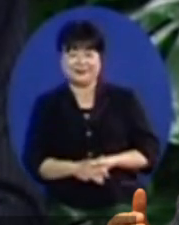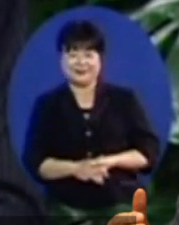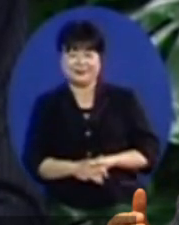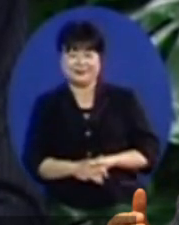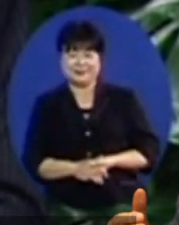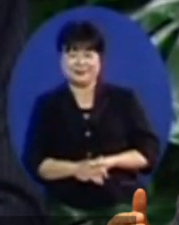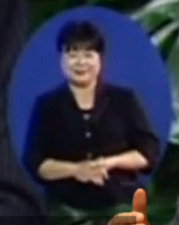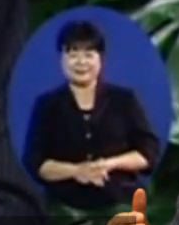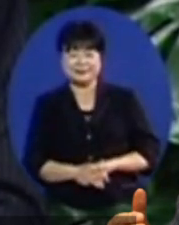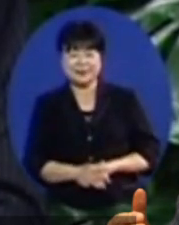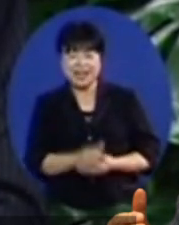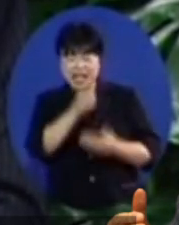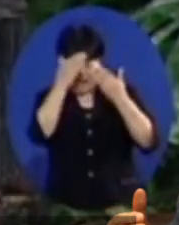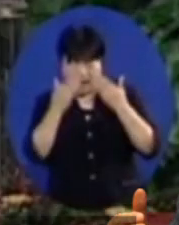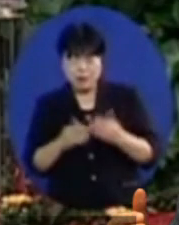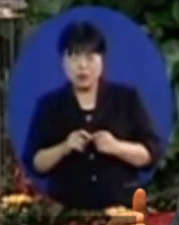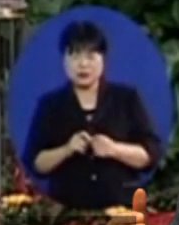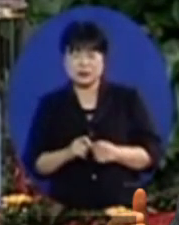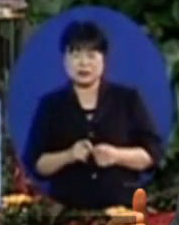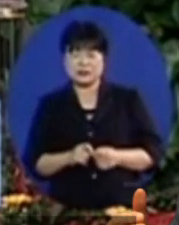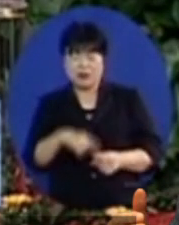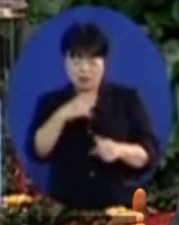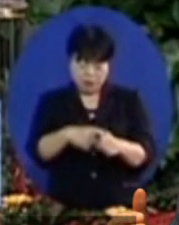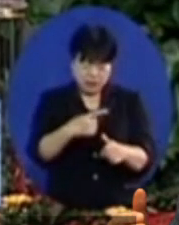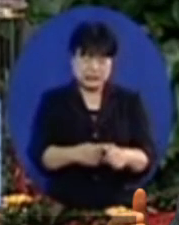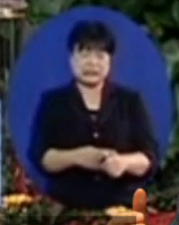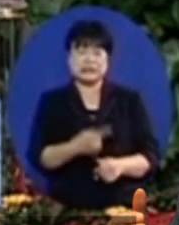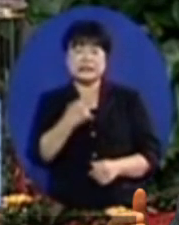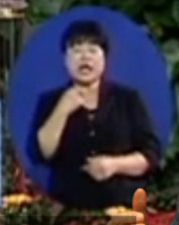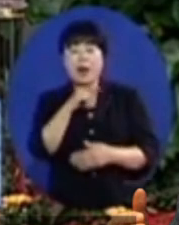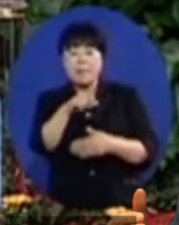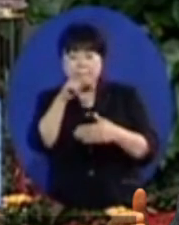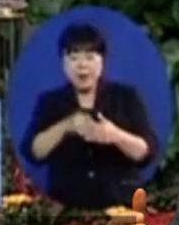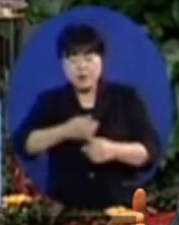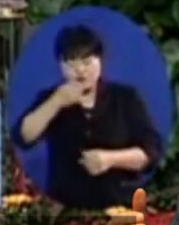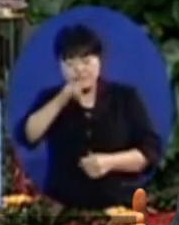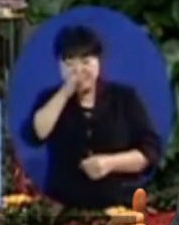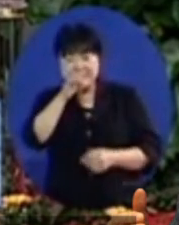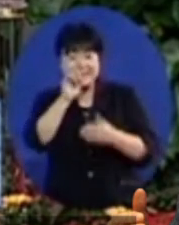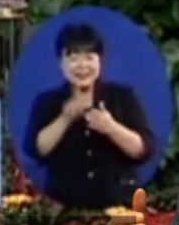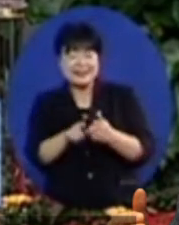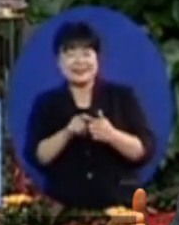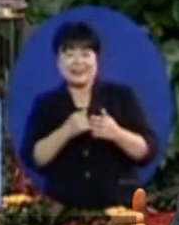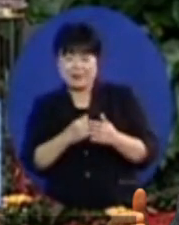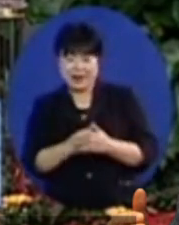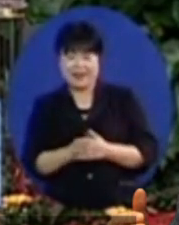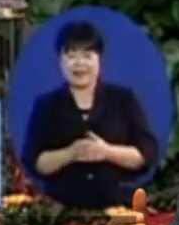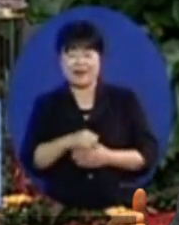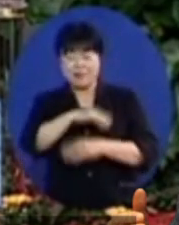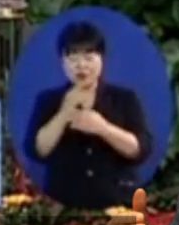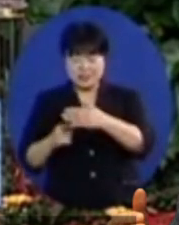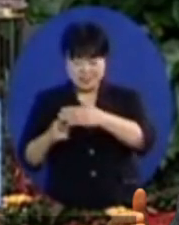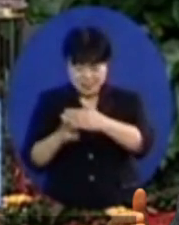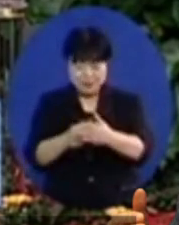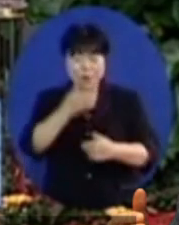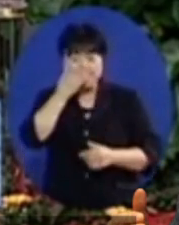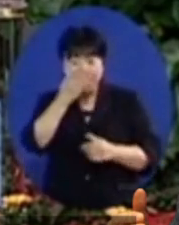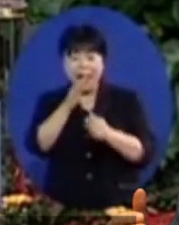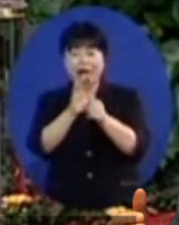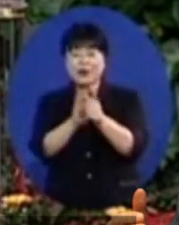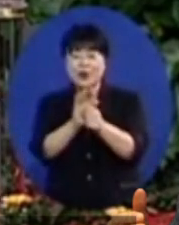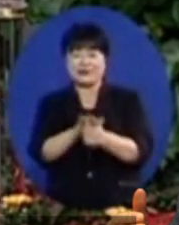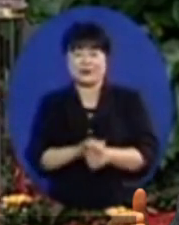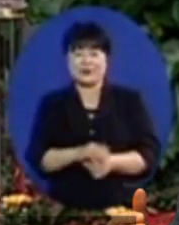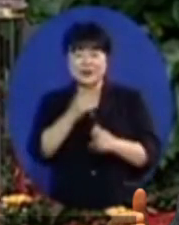오랜 감옥 생활을 하며 멸시와 천대를 바라도 마음에 꿈이 있을 때 그 꿈은 모든 것을 극복하게 되는 것입니다.